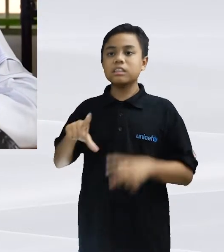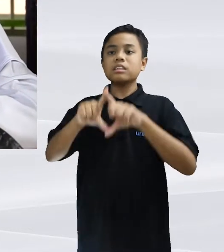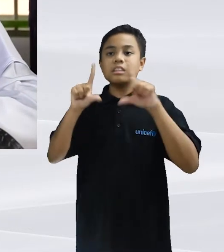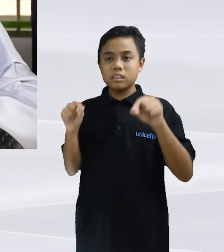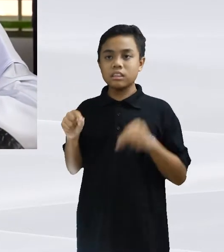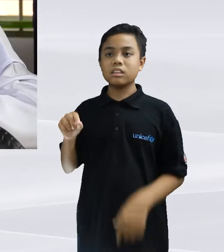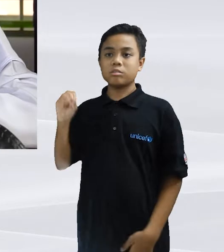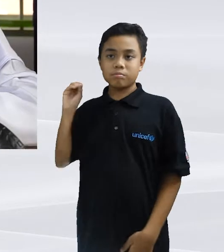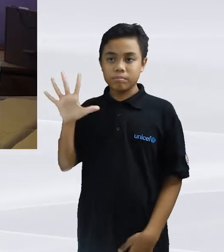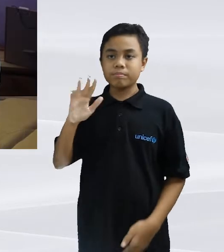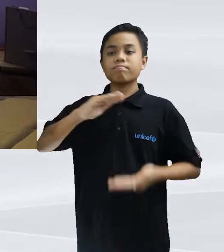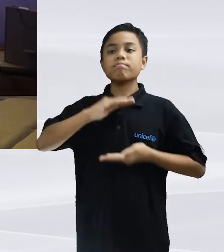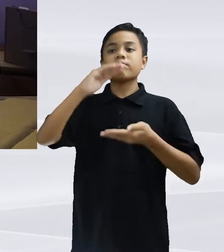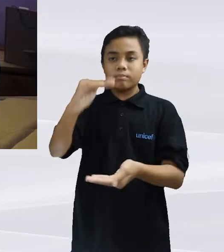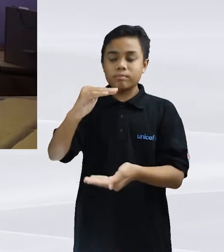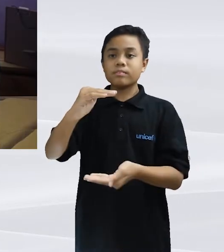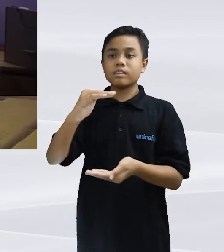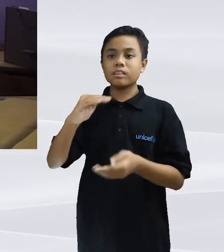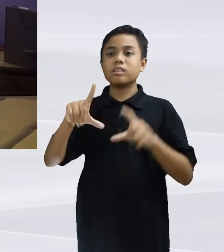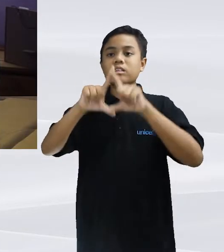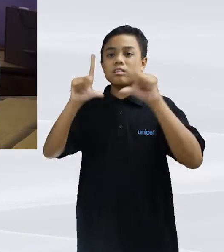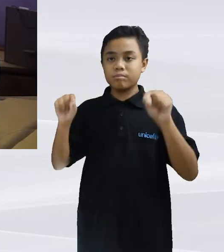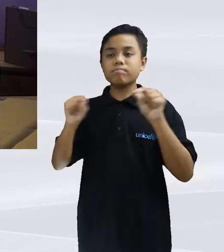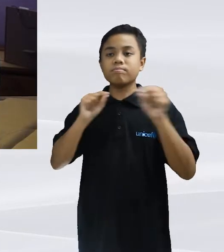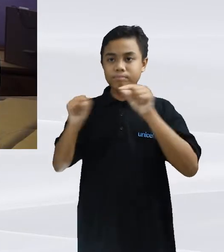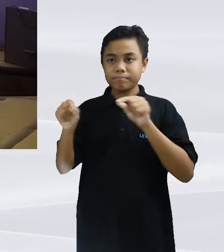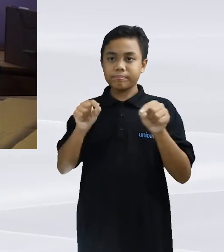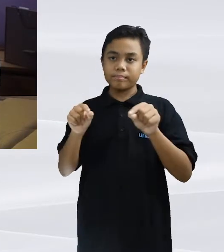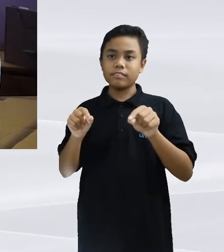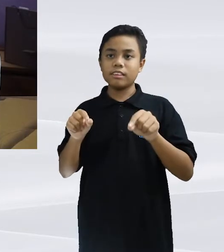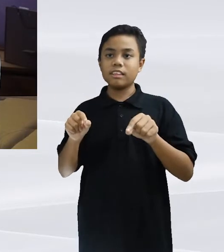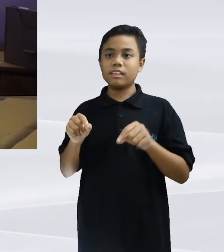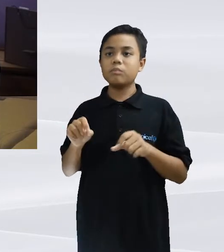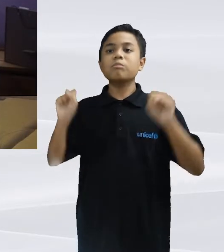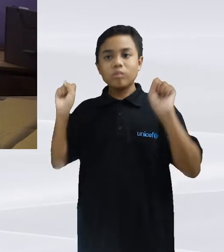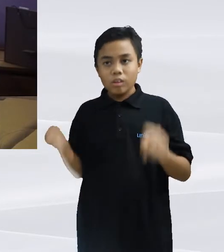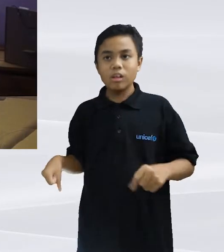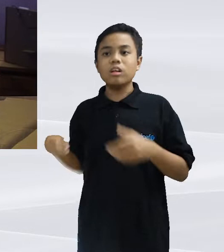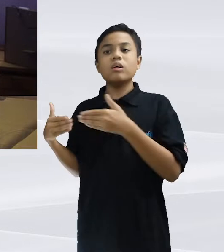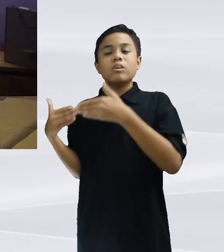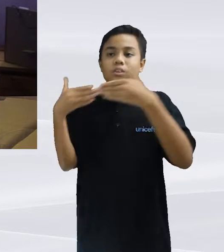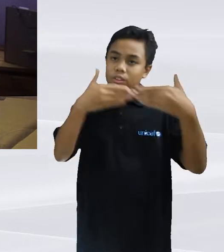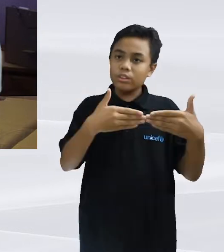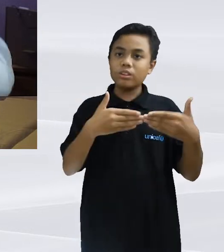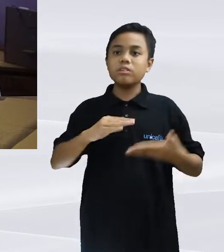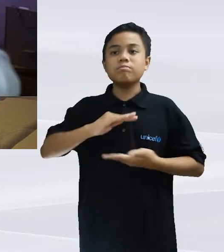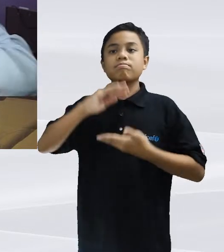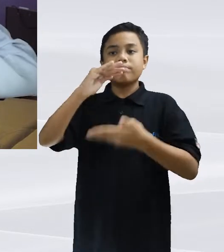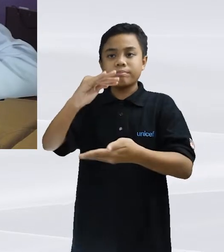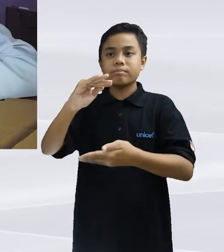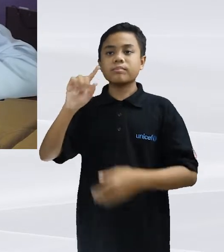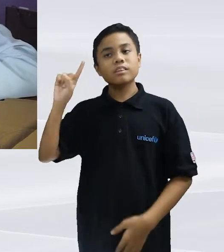adalah kerana pendera cahaya menghantarkan isyarat analog kepada microbit. Jadi, ia hanya boleh disambungkan kepada